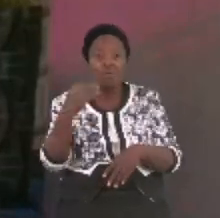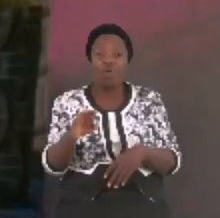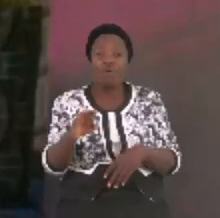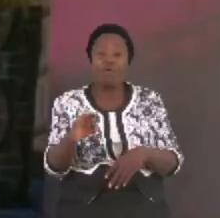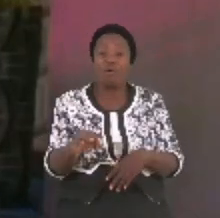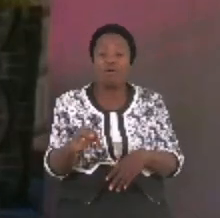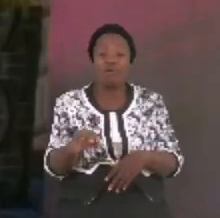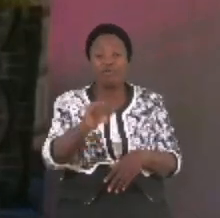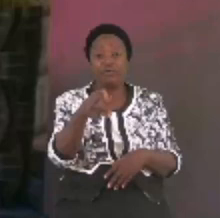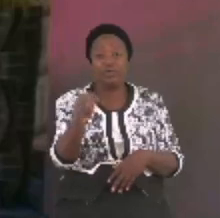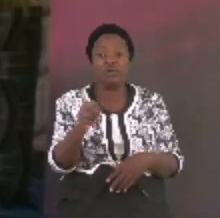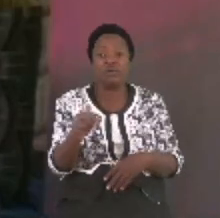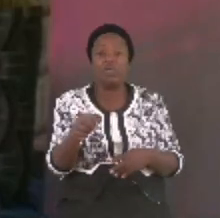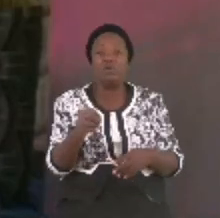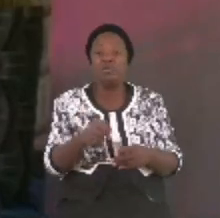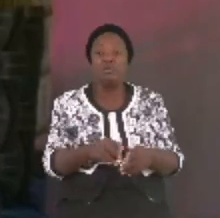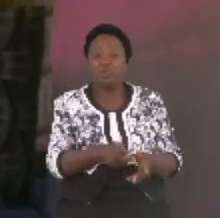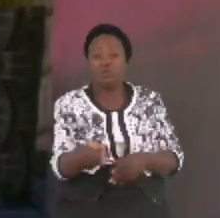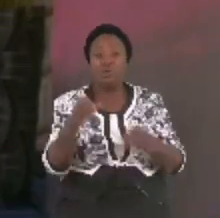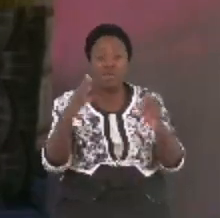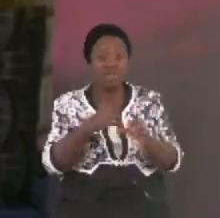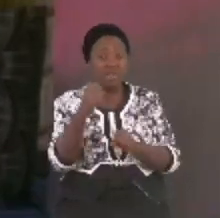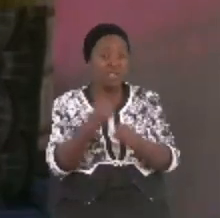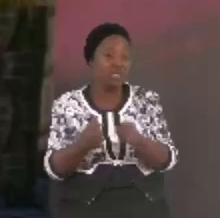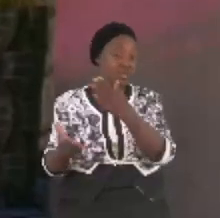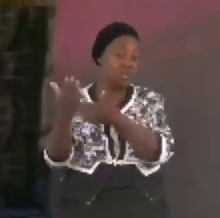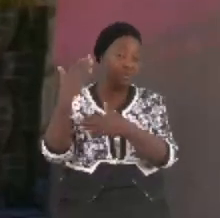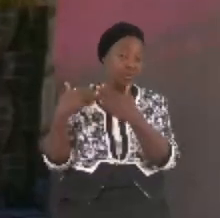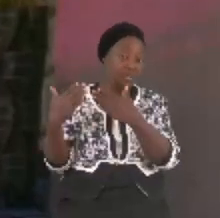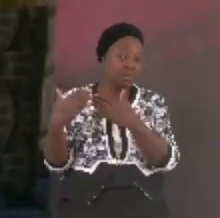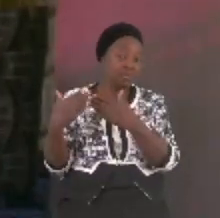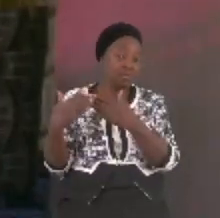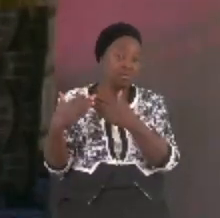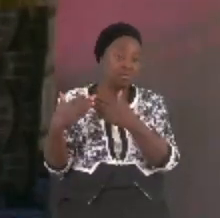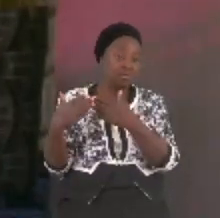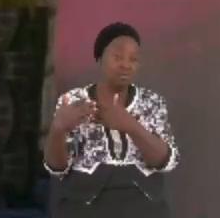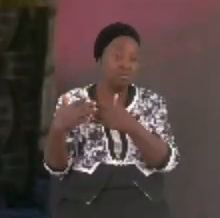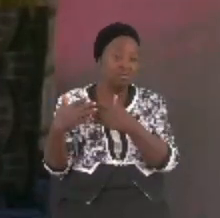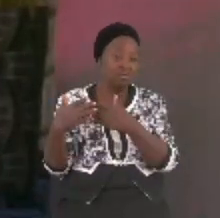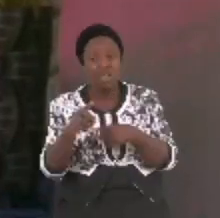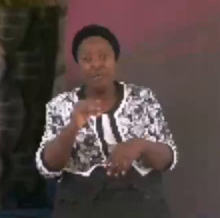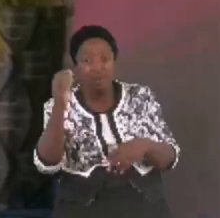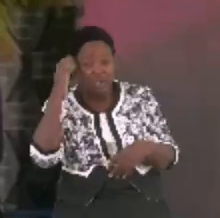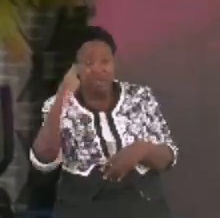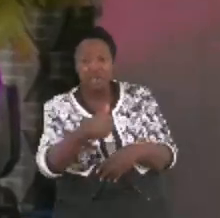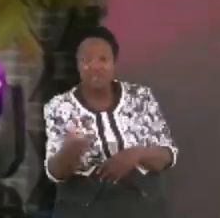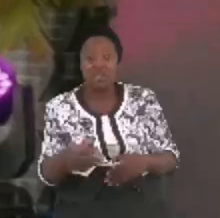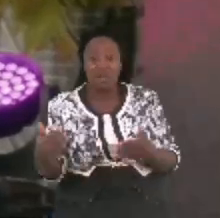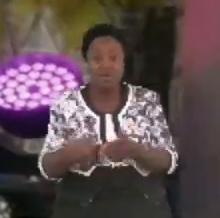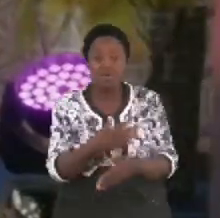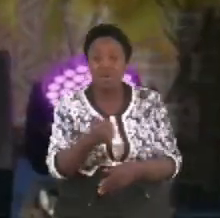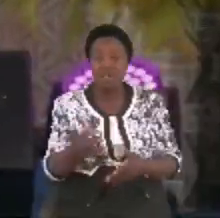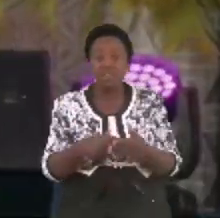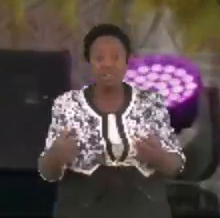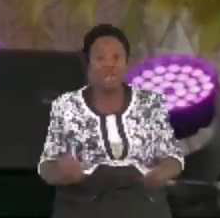années. Pas de marche en avant. Et s'il entend quelque chose de nouveau, quelque chose qui le